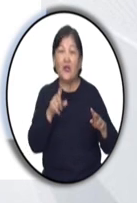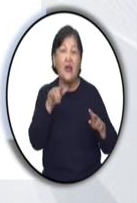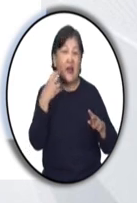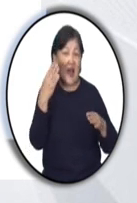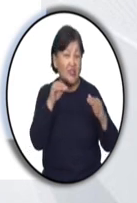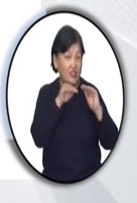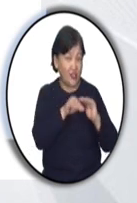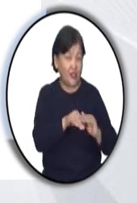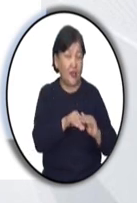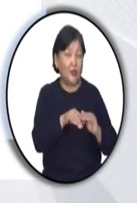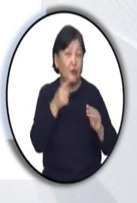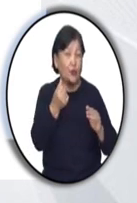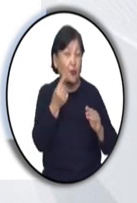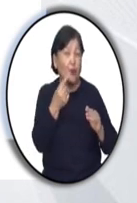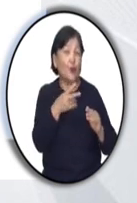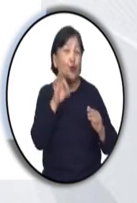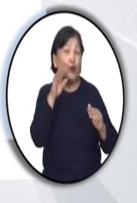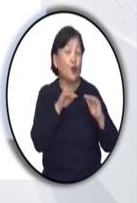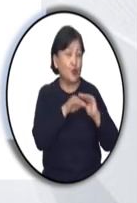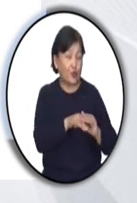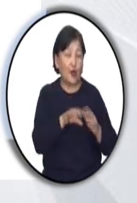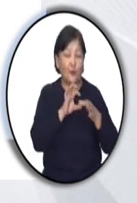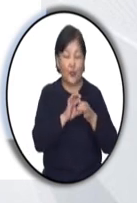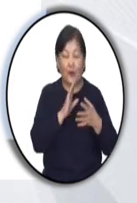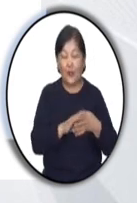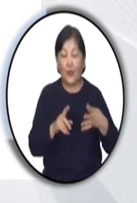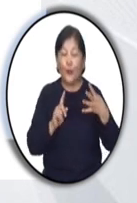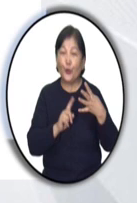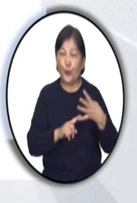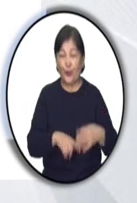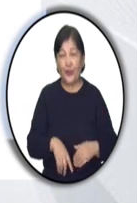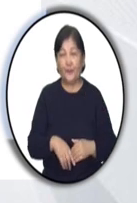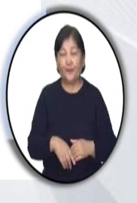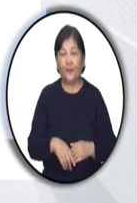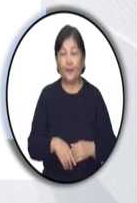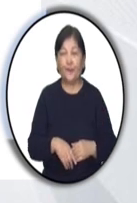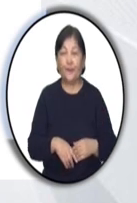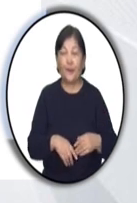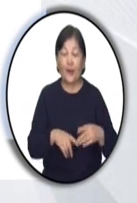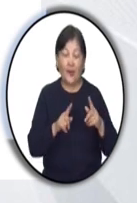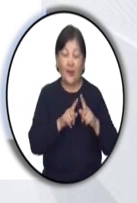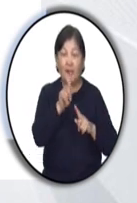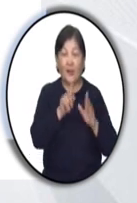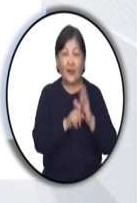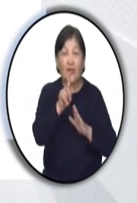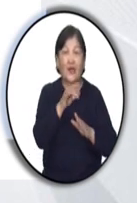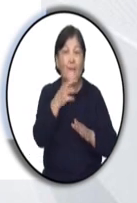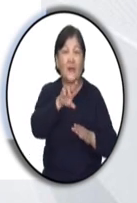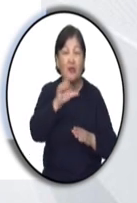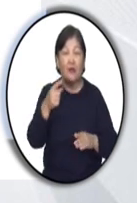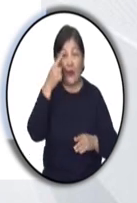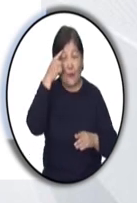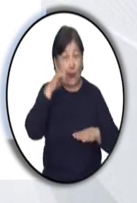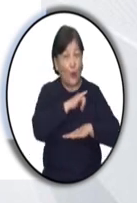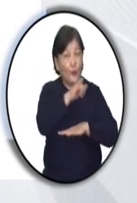одоо үндэснийх нь валютын ханшийн, за мөн валютын нөөц гэх юм үзүүлэлтүүдийг авч үзтг юм байна. За тэгвэл